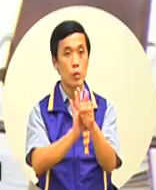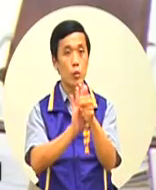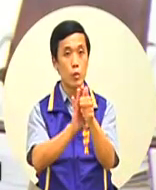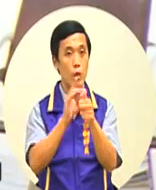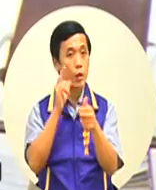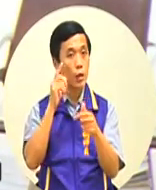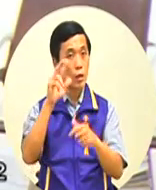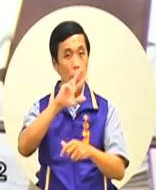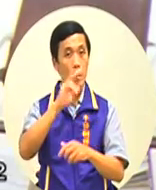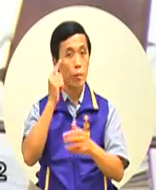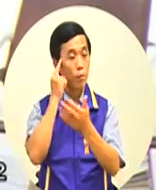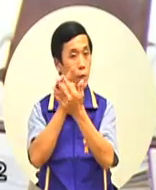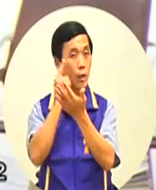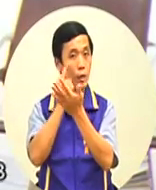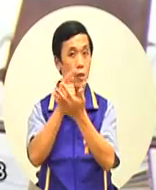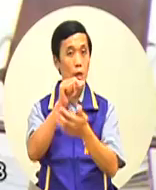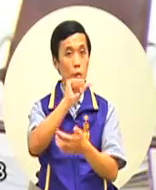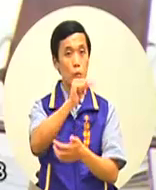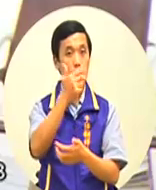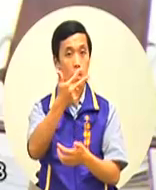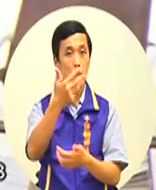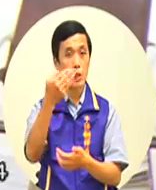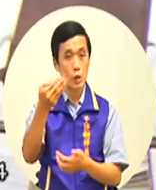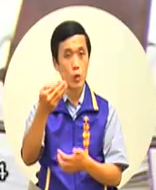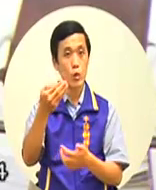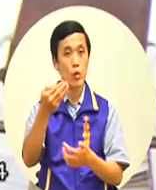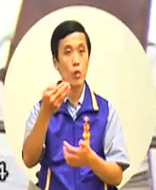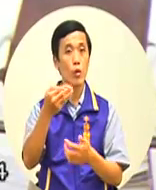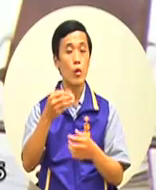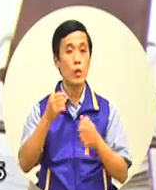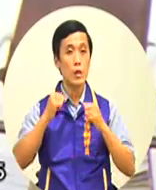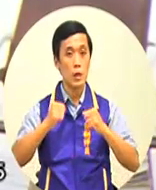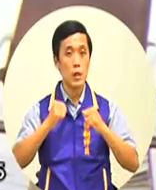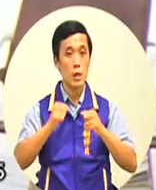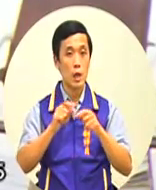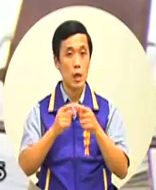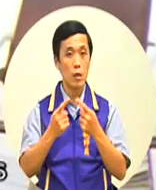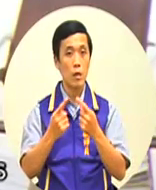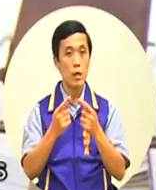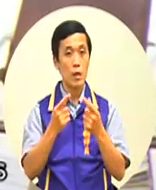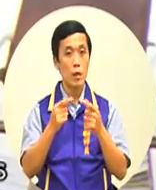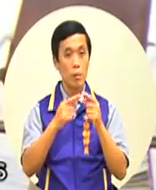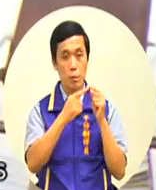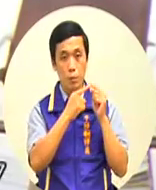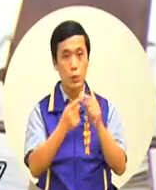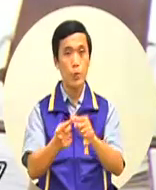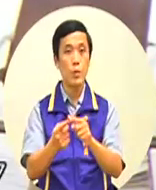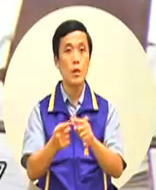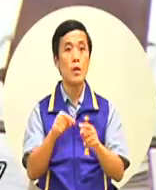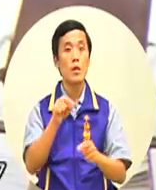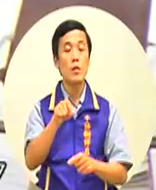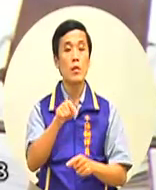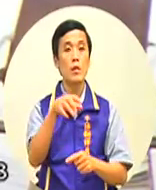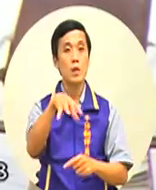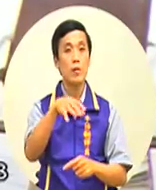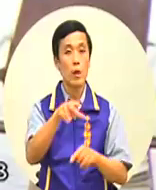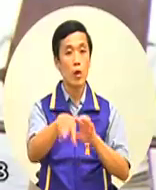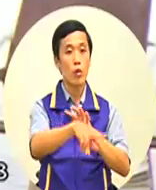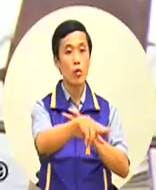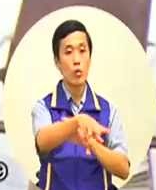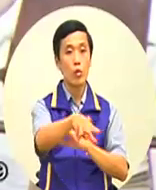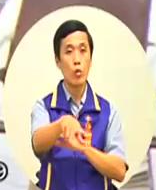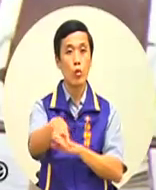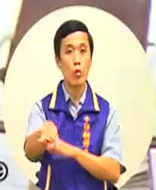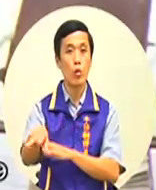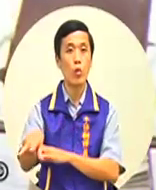蔬果健康跟着走，这个是很好的哈场域啊。当时这个地方哈马西东空空旷旷哦啊，